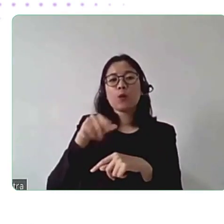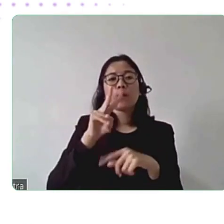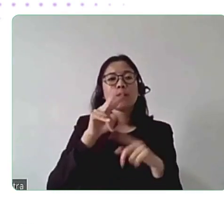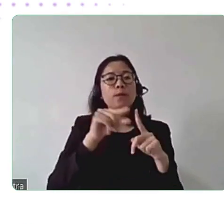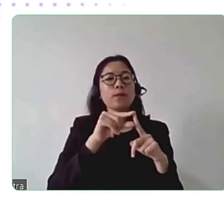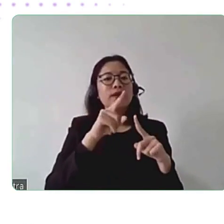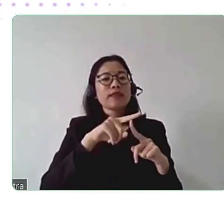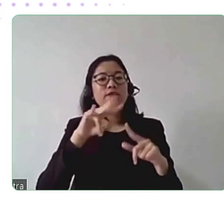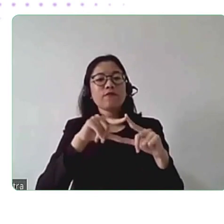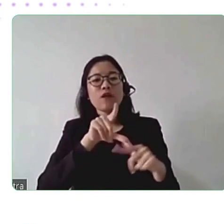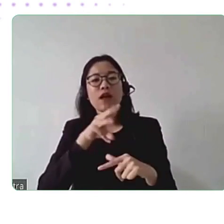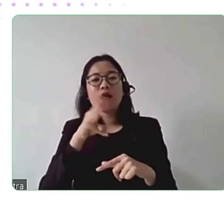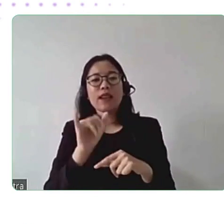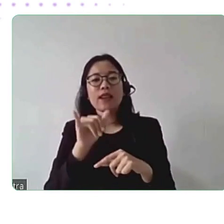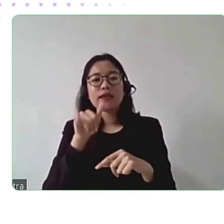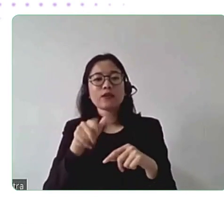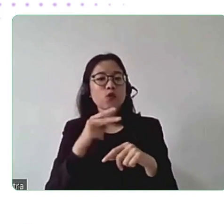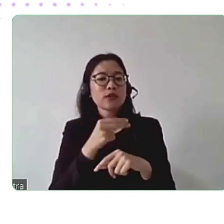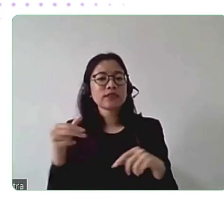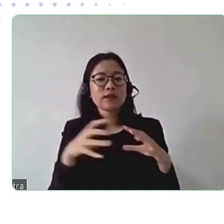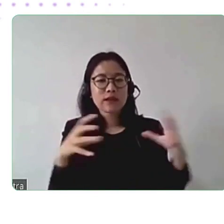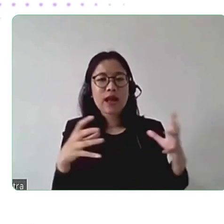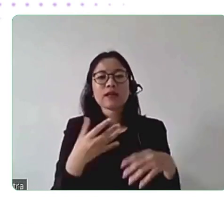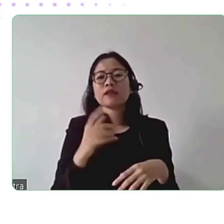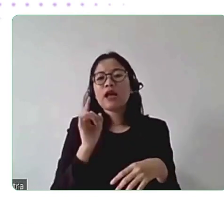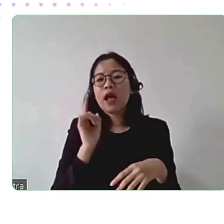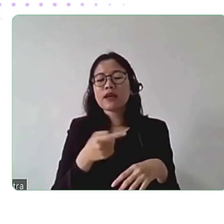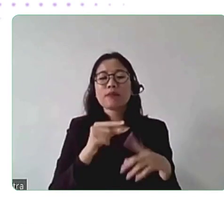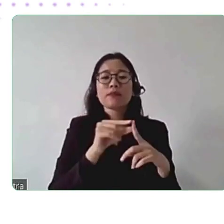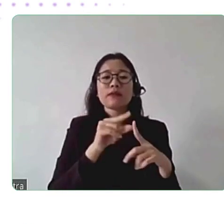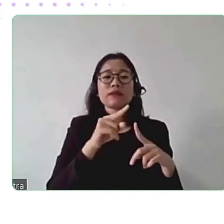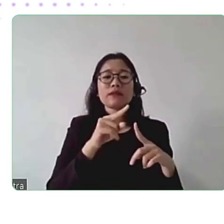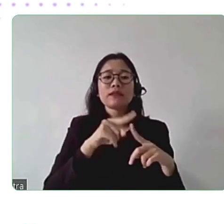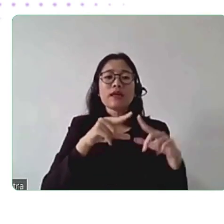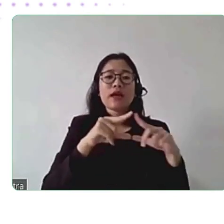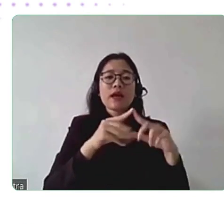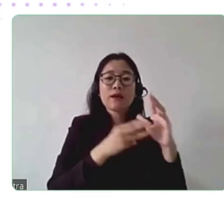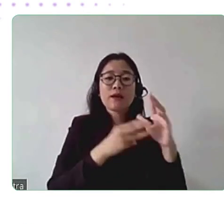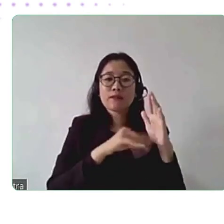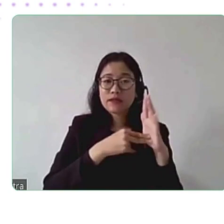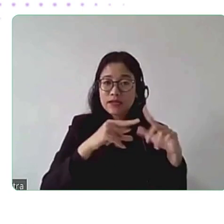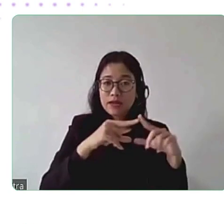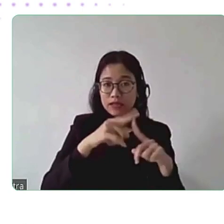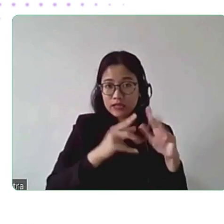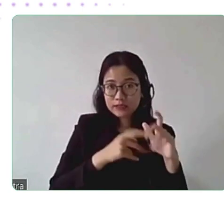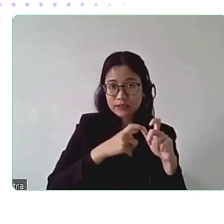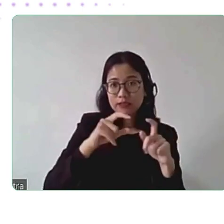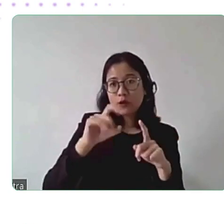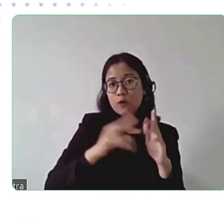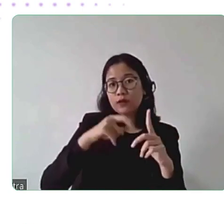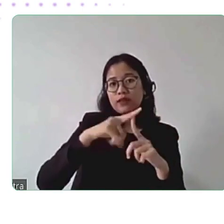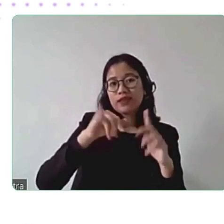Tbk, Pertamina International Shipping, Pertamina Transcontinental, PT Kino Indonesia